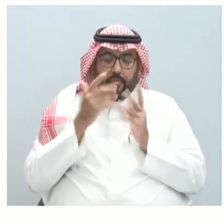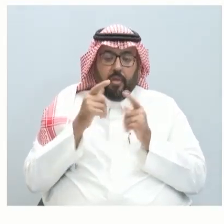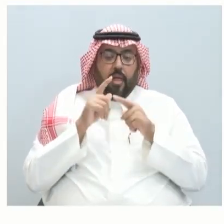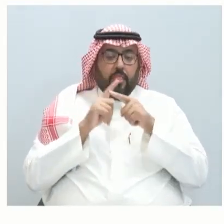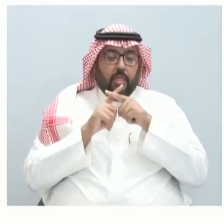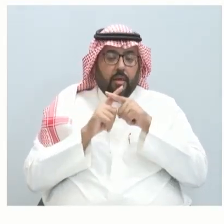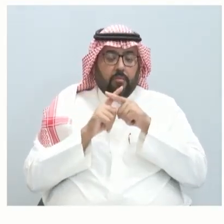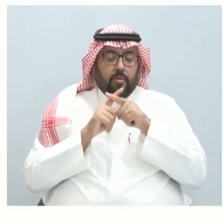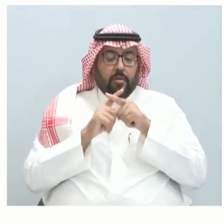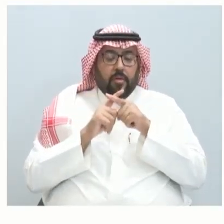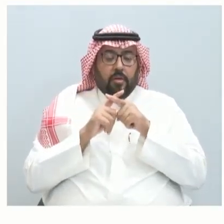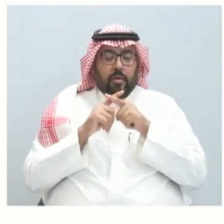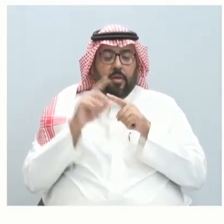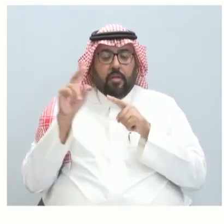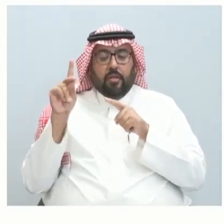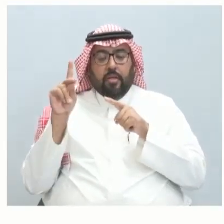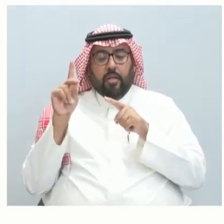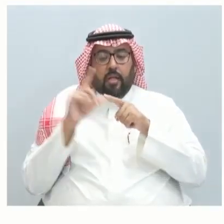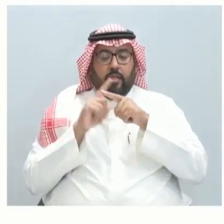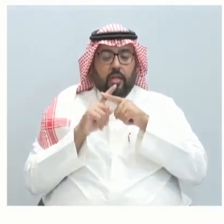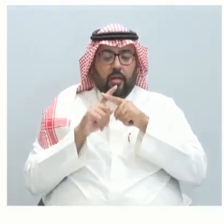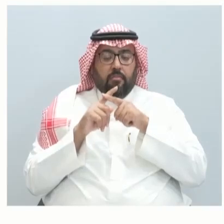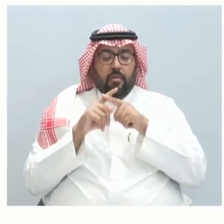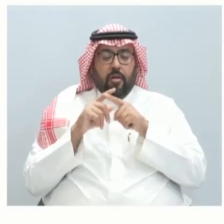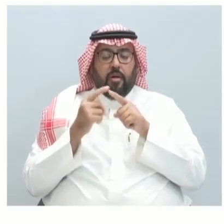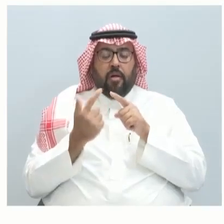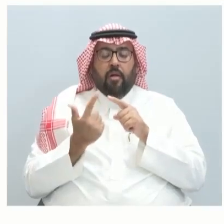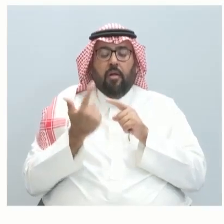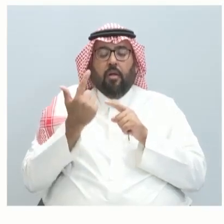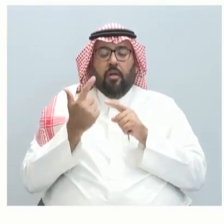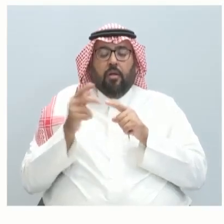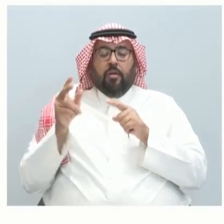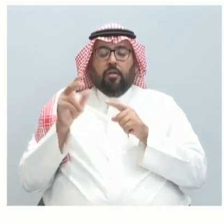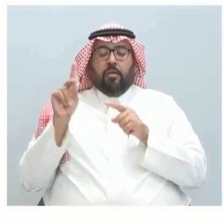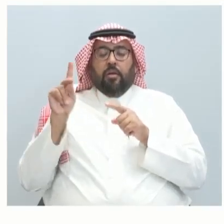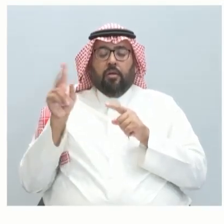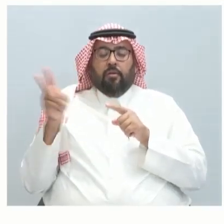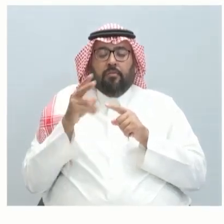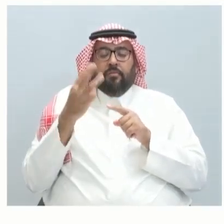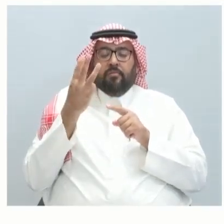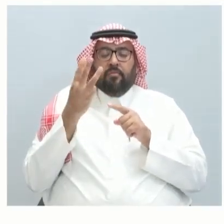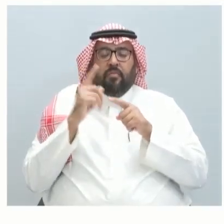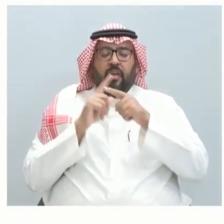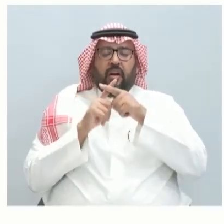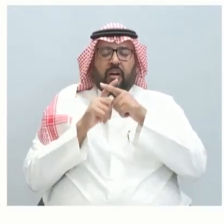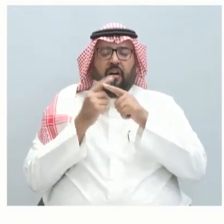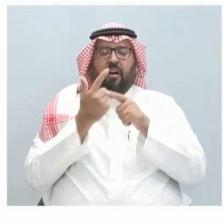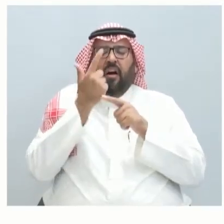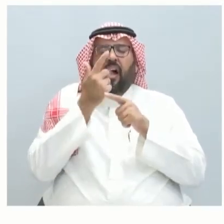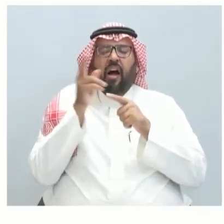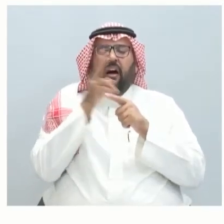بضرب ماذا طاء مضروبا في القطر طاء يساوي تقريبا ثلاثه ثلاثه ضرب سبعه يساوي